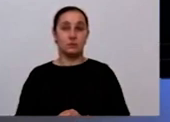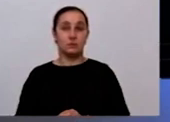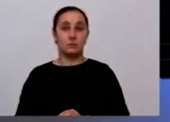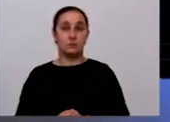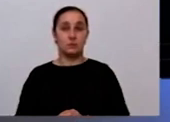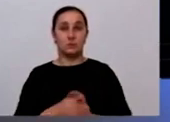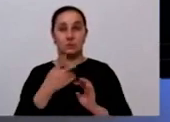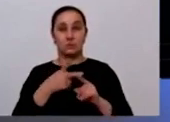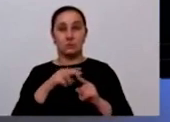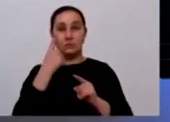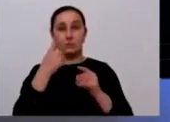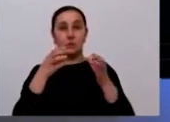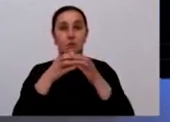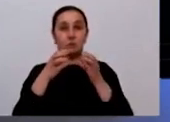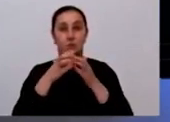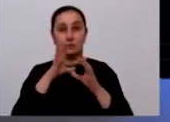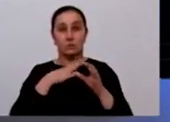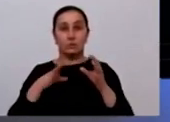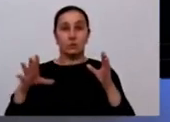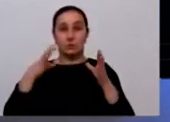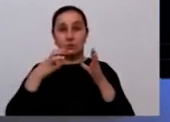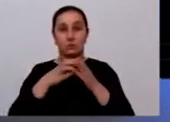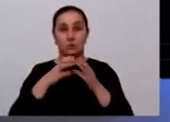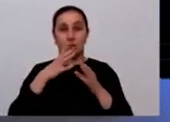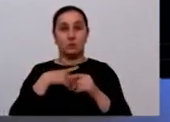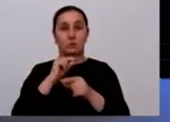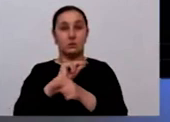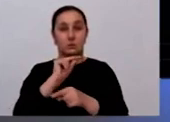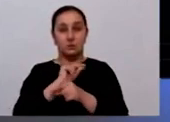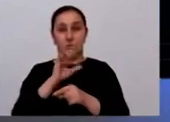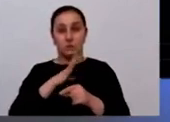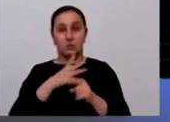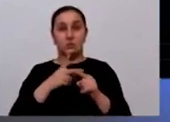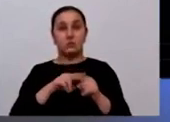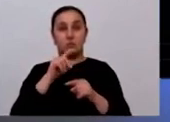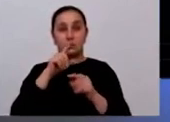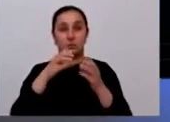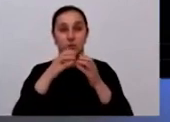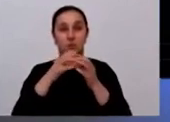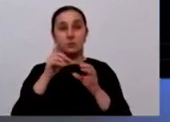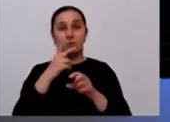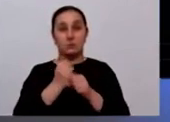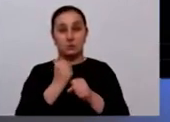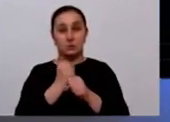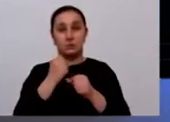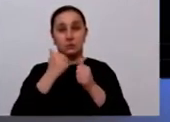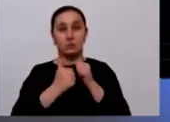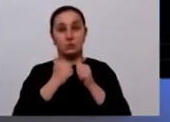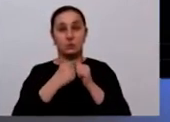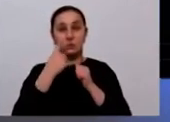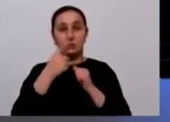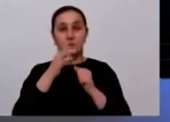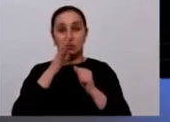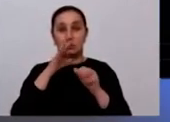Demak, buni biz bitta gruppa qildik. Gruppalashni o'tgan darsda o'rgatib o'tganman. Demak, gruppaga qilganimiz uchun hammasi